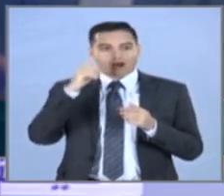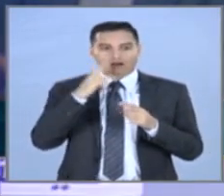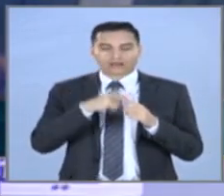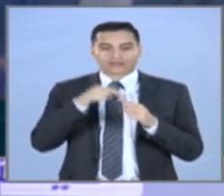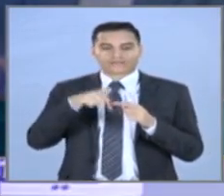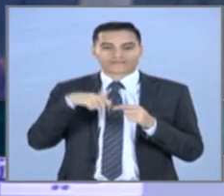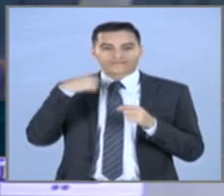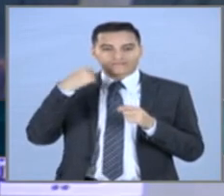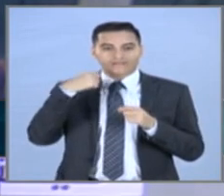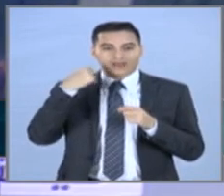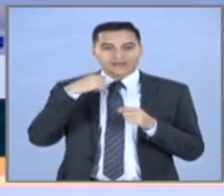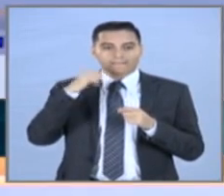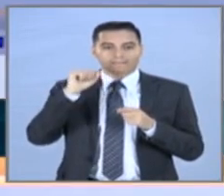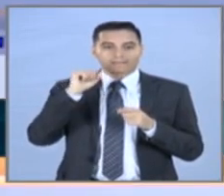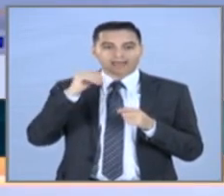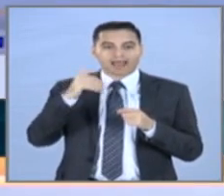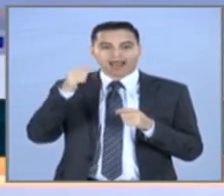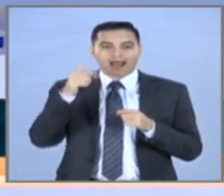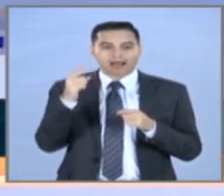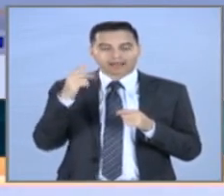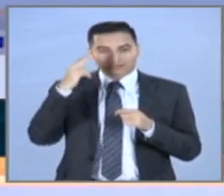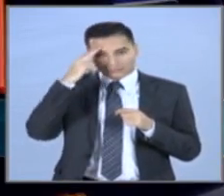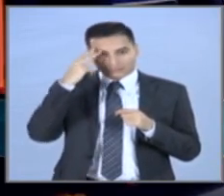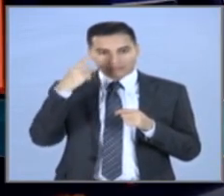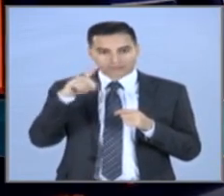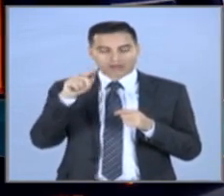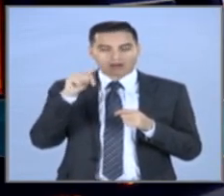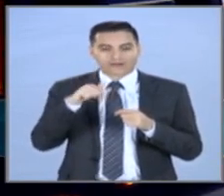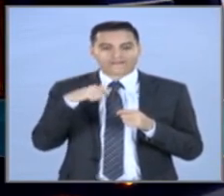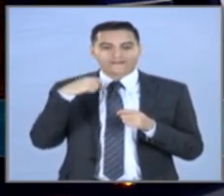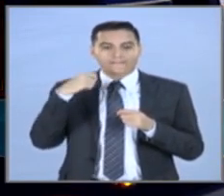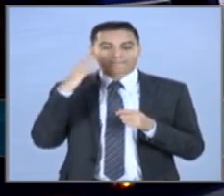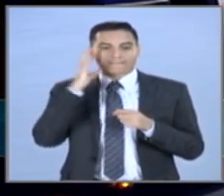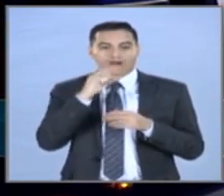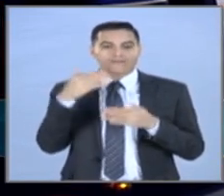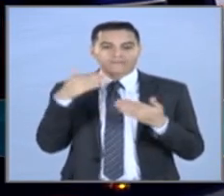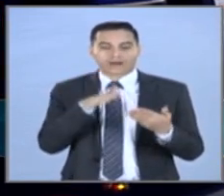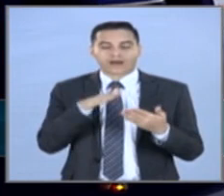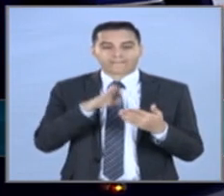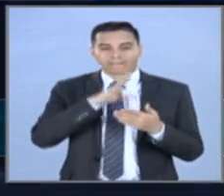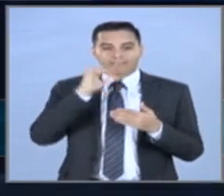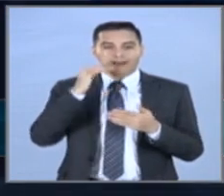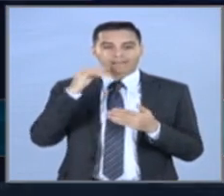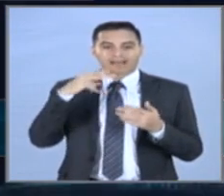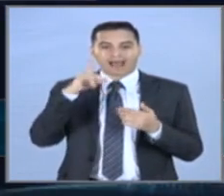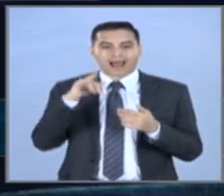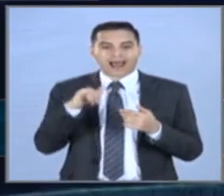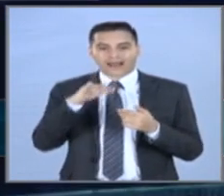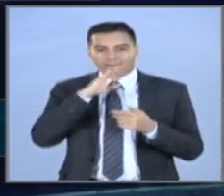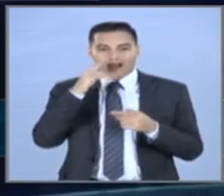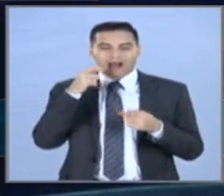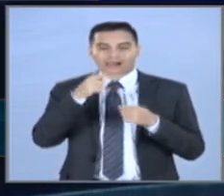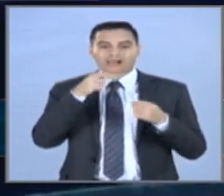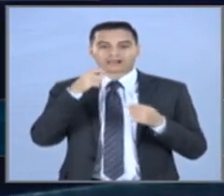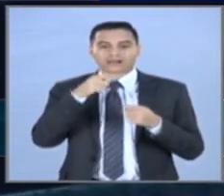دولة خليجية تقع مدينة حائل؟ سعودية. صح. ما هو اسم المذبحة التي قتل فيها محمد علي المماليك